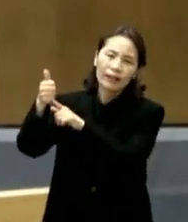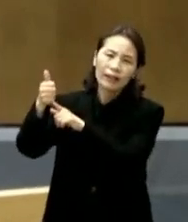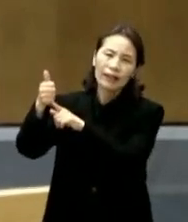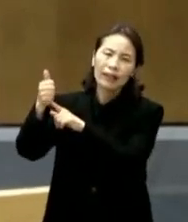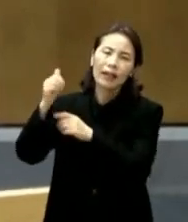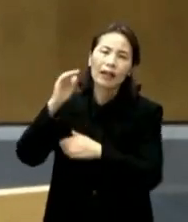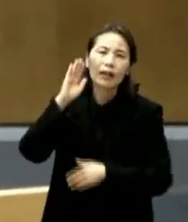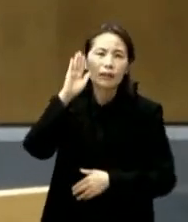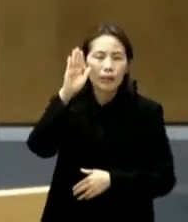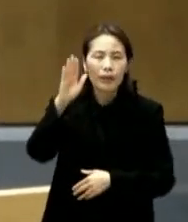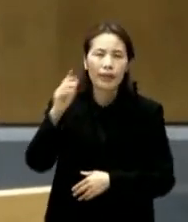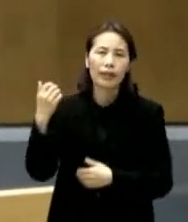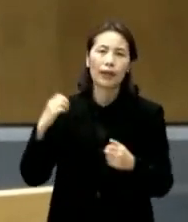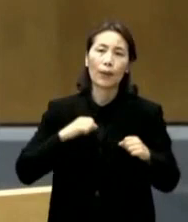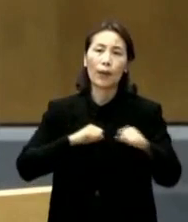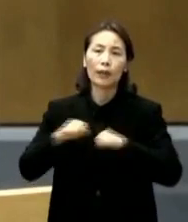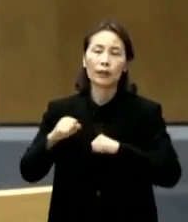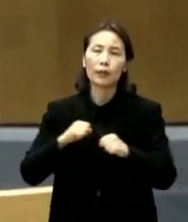의정활동을 이어받아